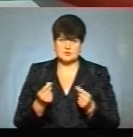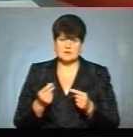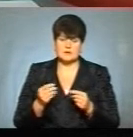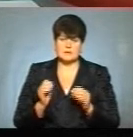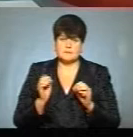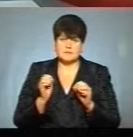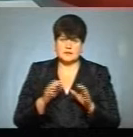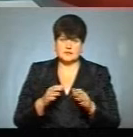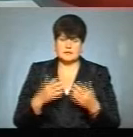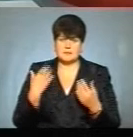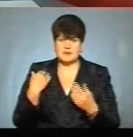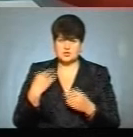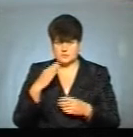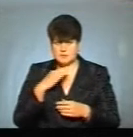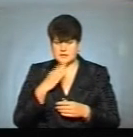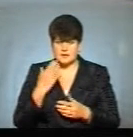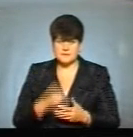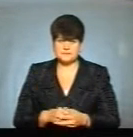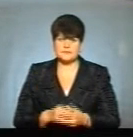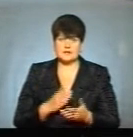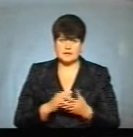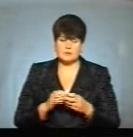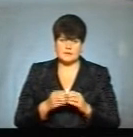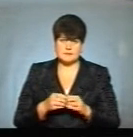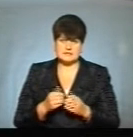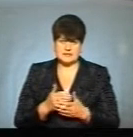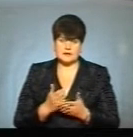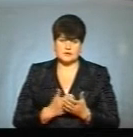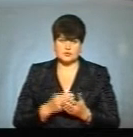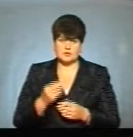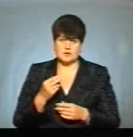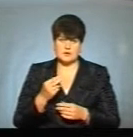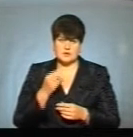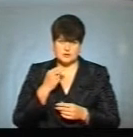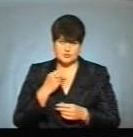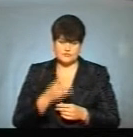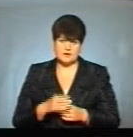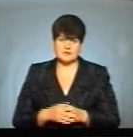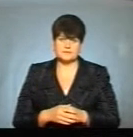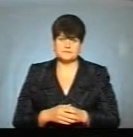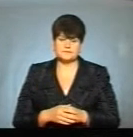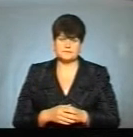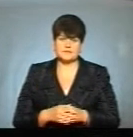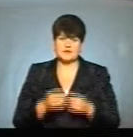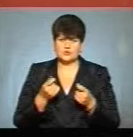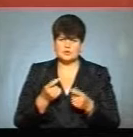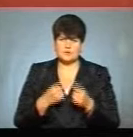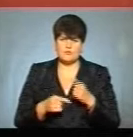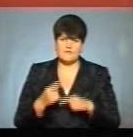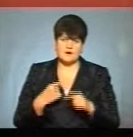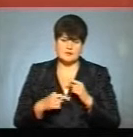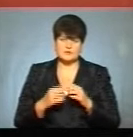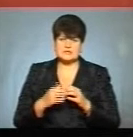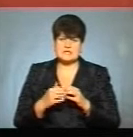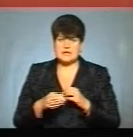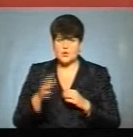на плечі батькам. Ну, і є певна проблема з самою якістю харчування, так, про що згадав так, навіть прем'єр-міністр. Так. Трохи повернемося до